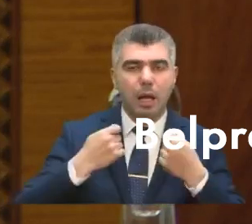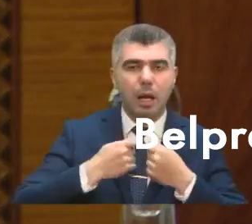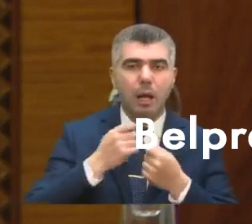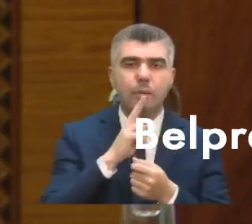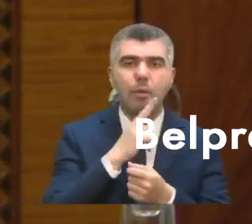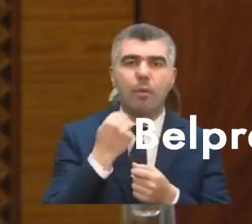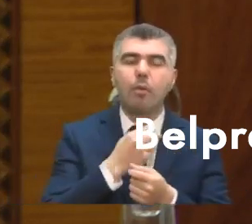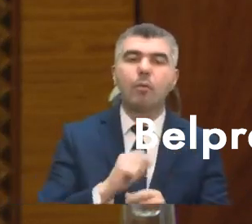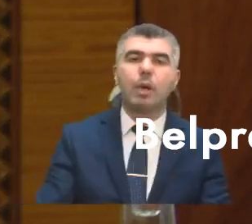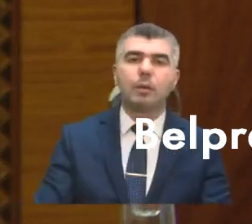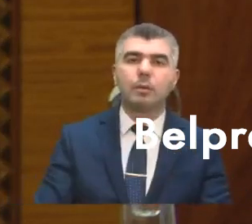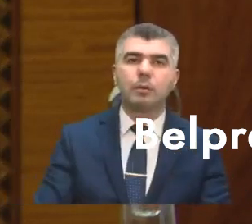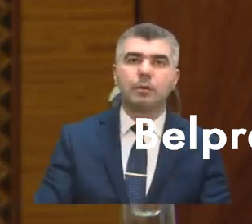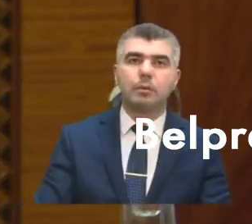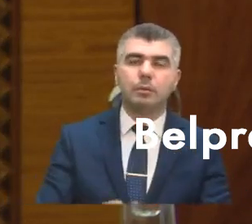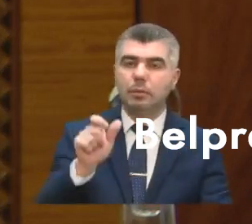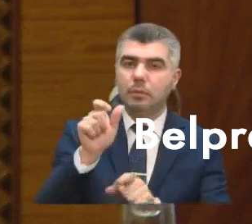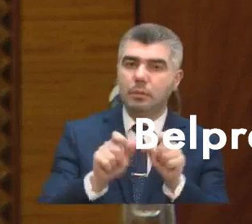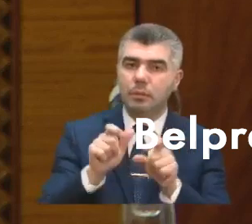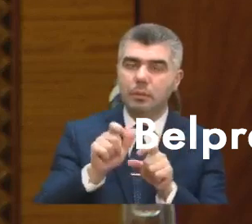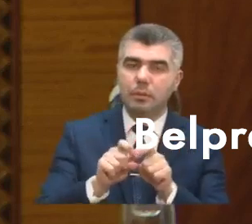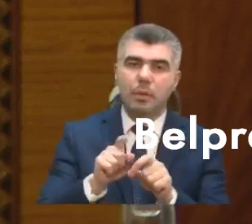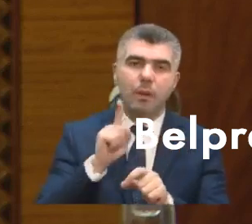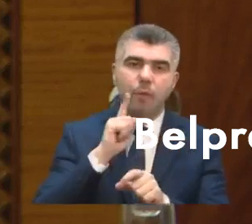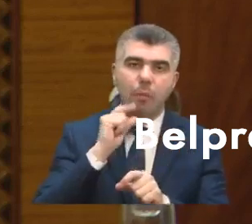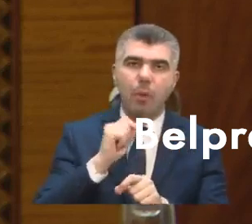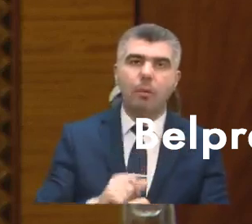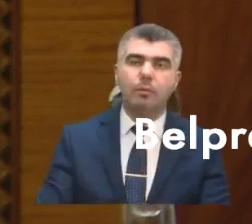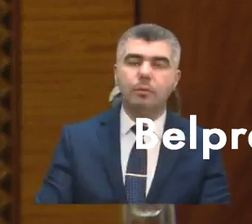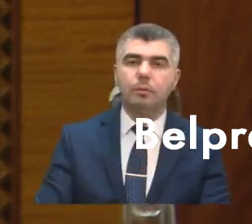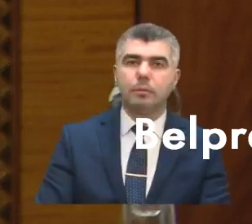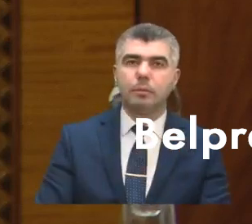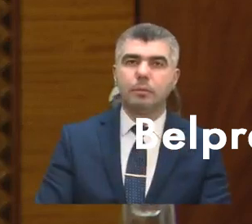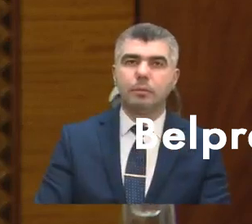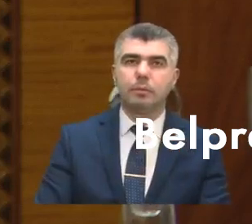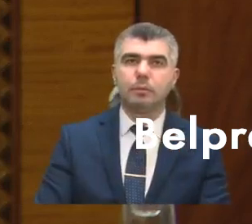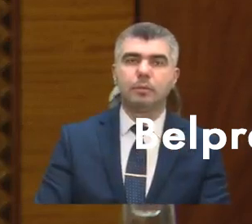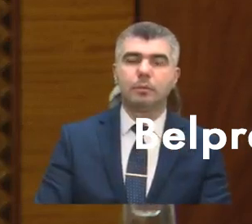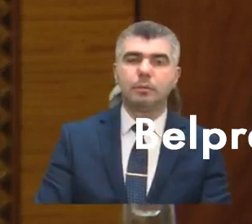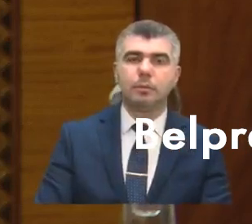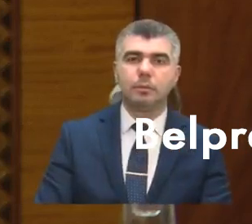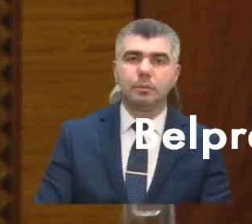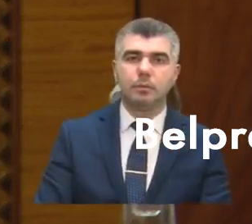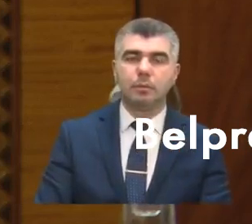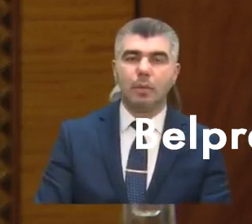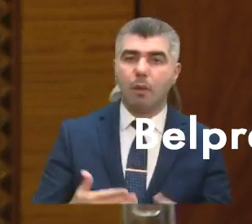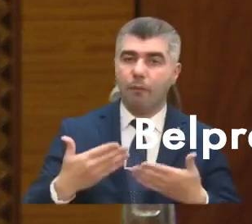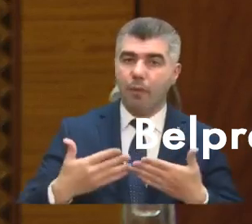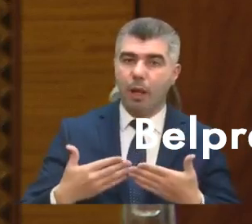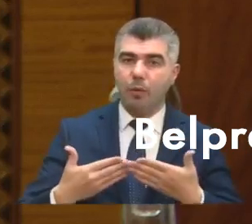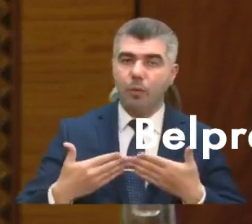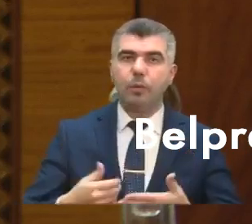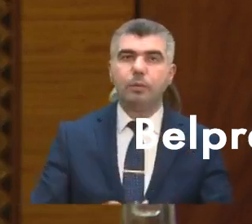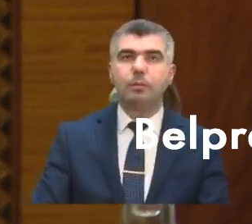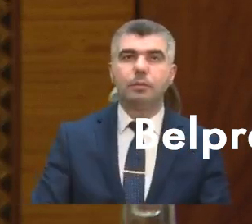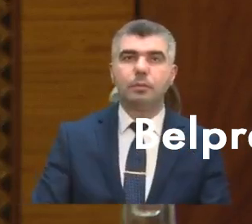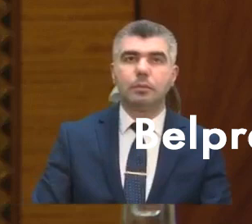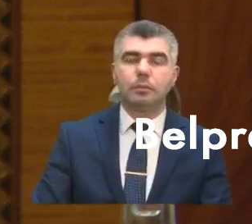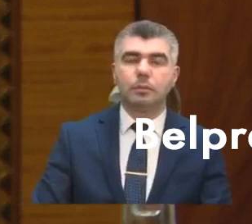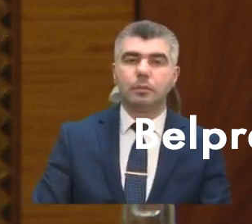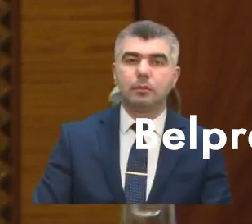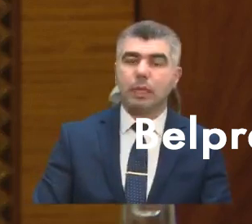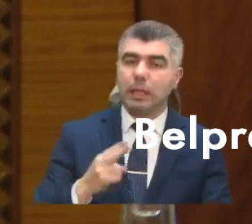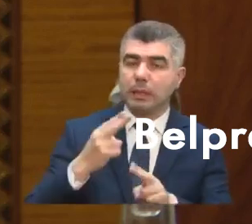الحكومة المحترم، السيدات النائبات والنواب المحترمون. جيت سعيدة أن أساهم